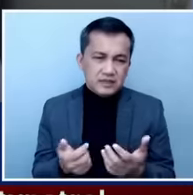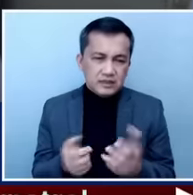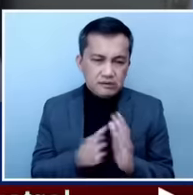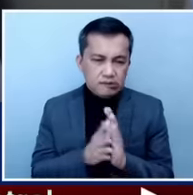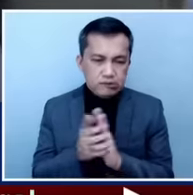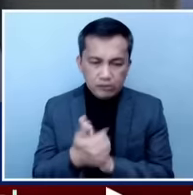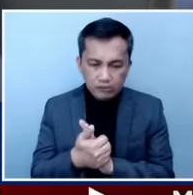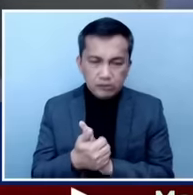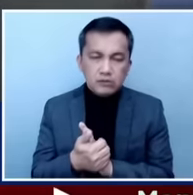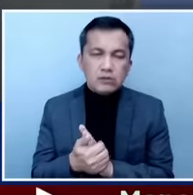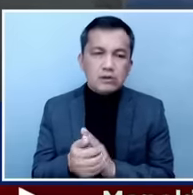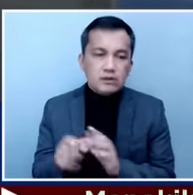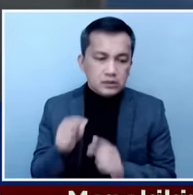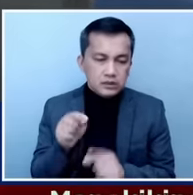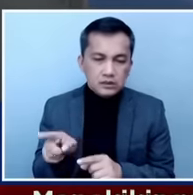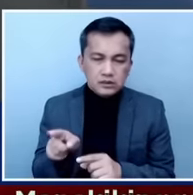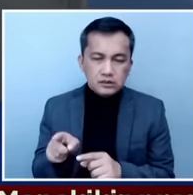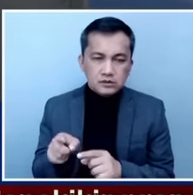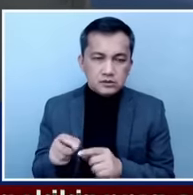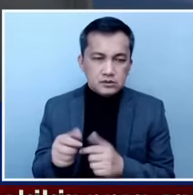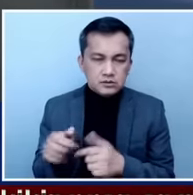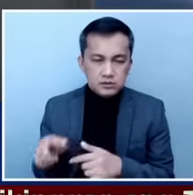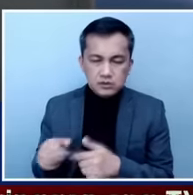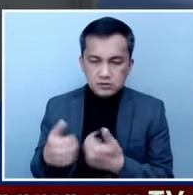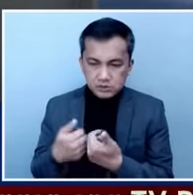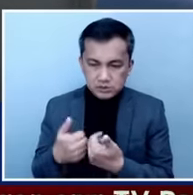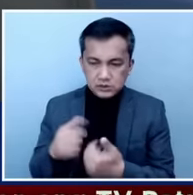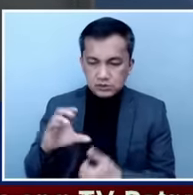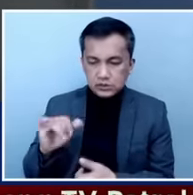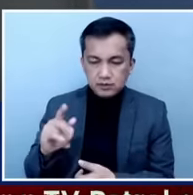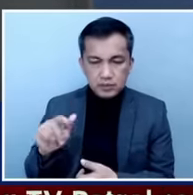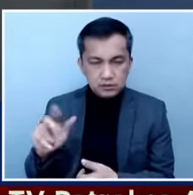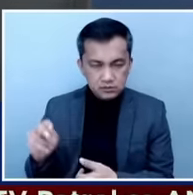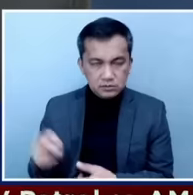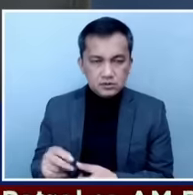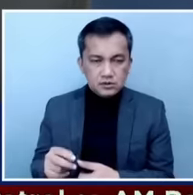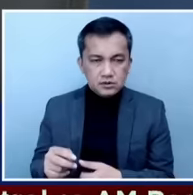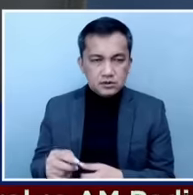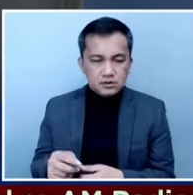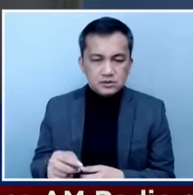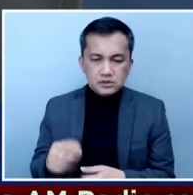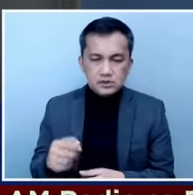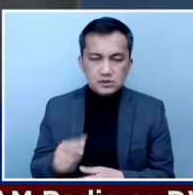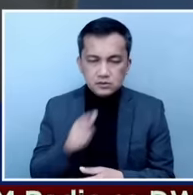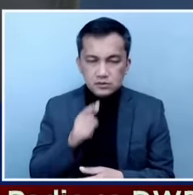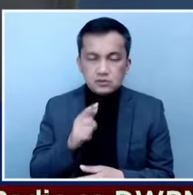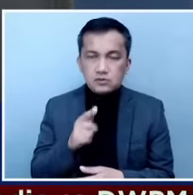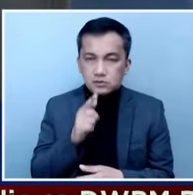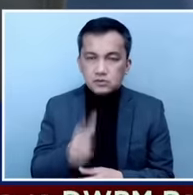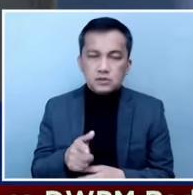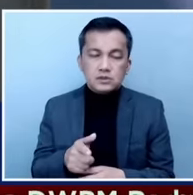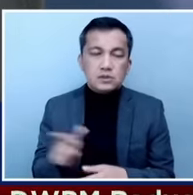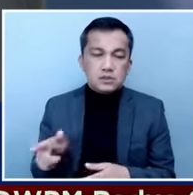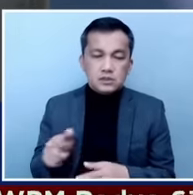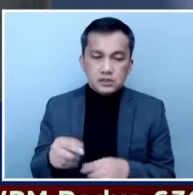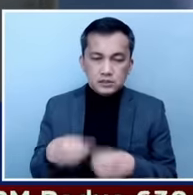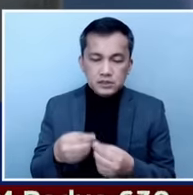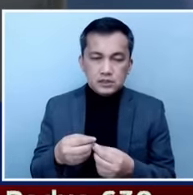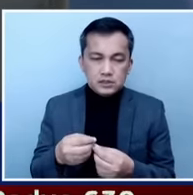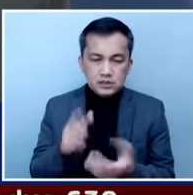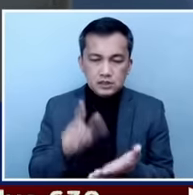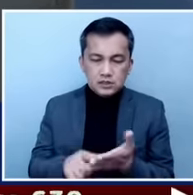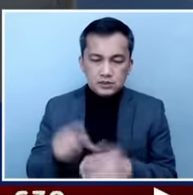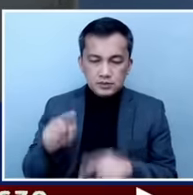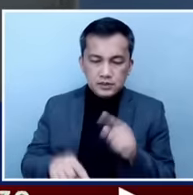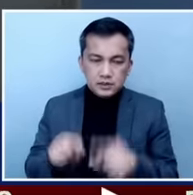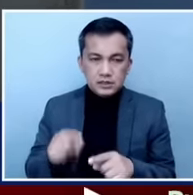extramarital affairs with Miss Camilon. Fortunately, no, nagbigay ng affidavit naman yung kaibigan nitong